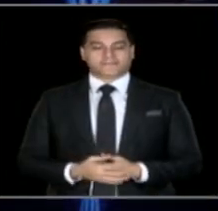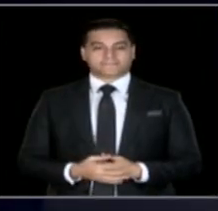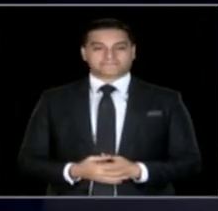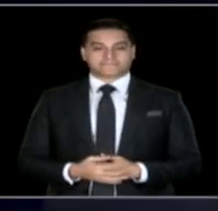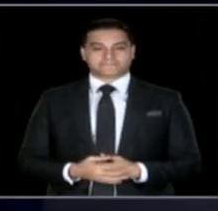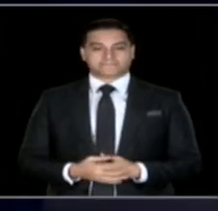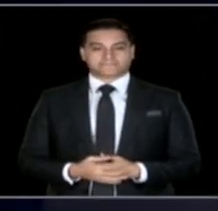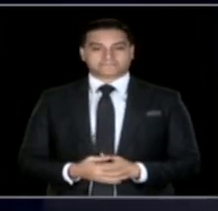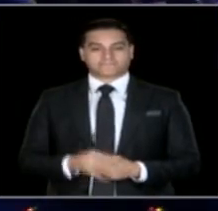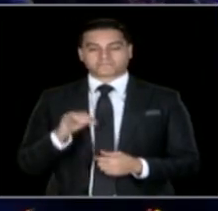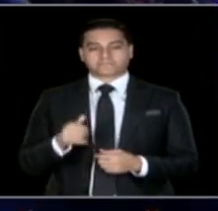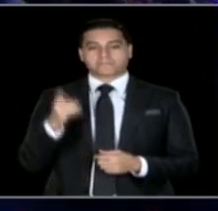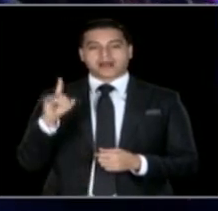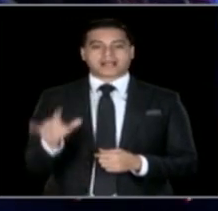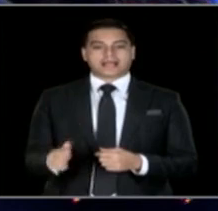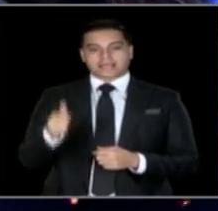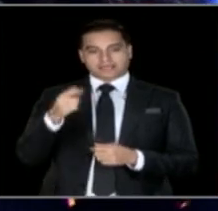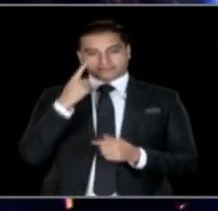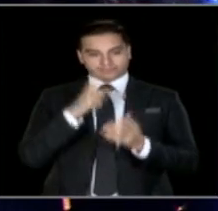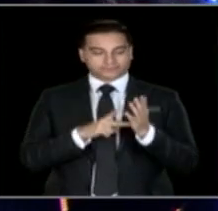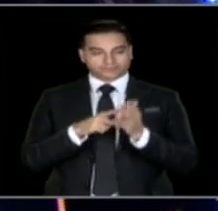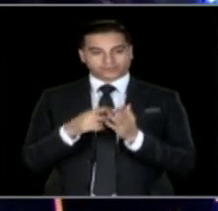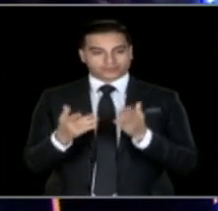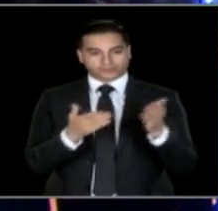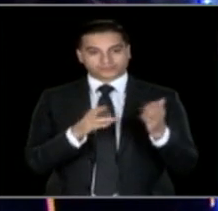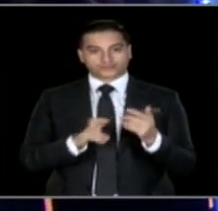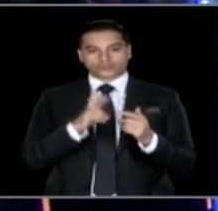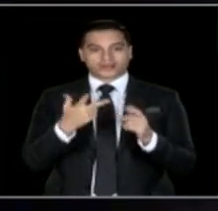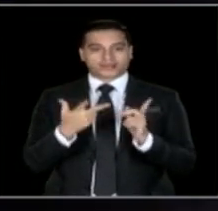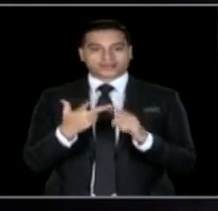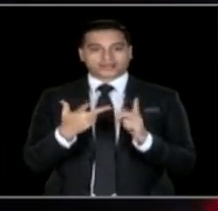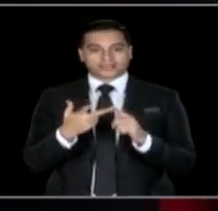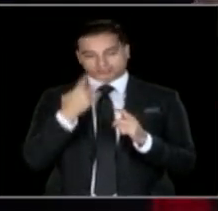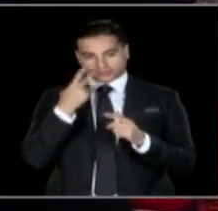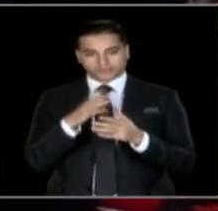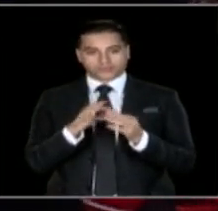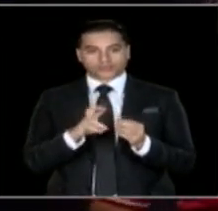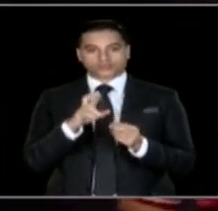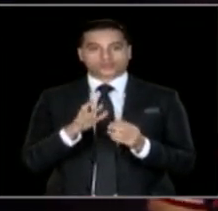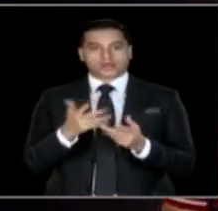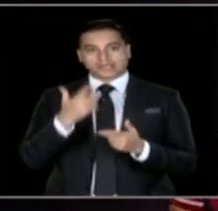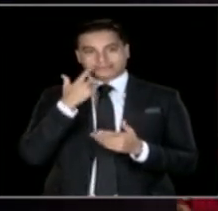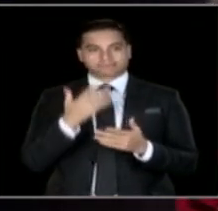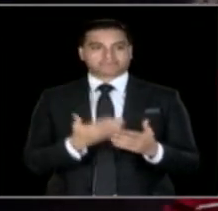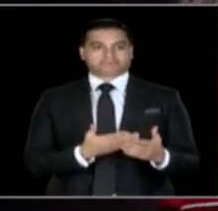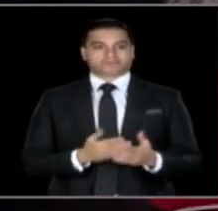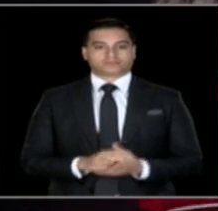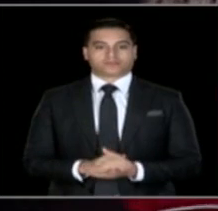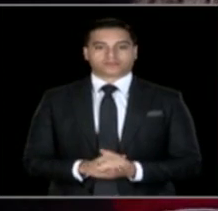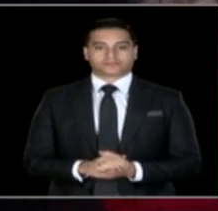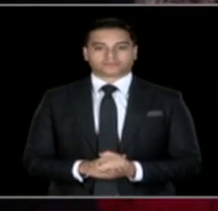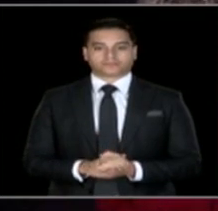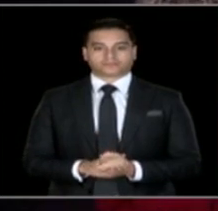ماريا اتفضلي. ماريا ياسر، والسؤال الثالث وهنشوف موضوع السؤال ايه.